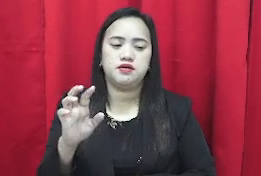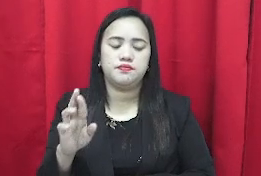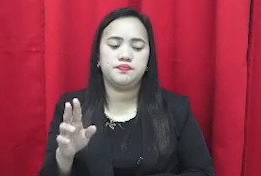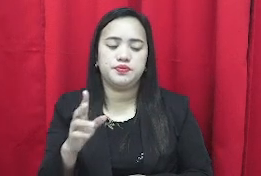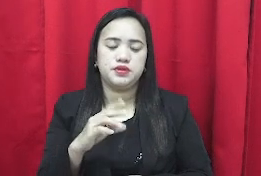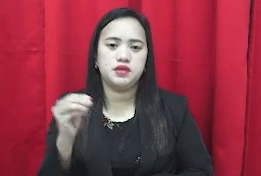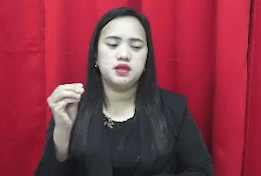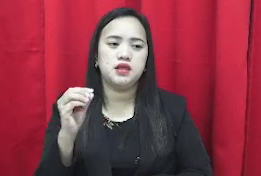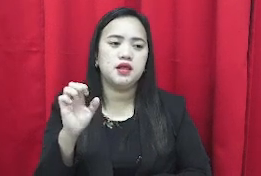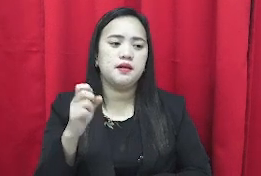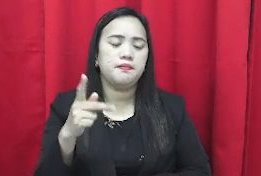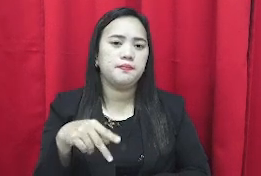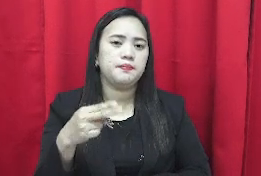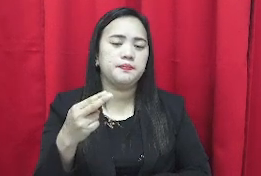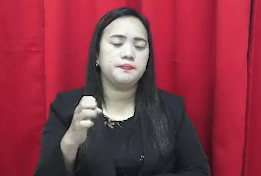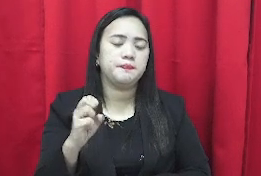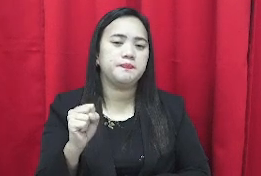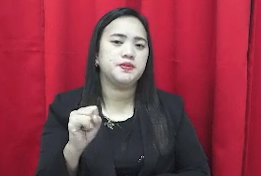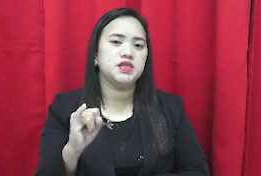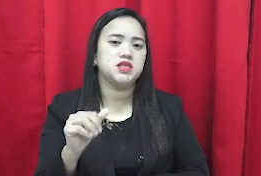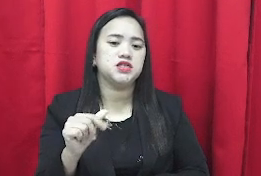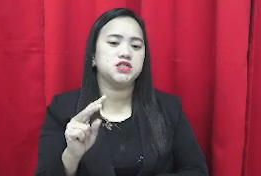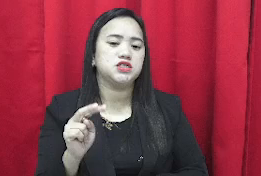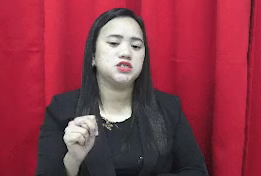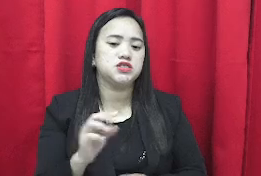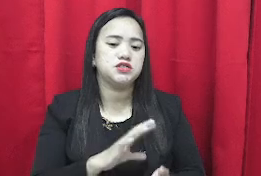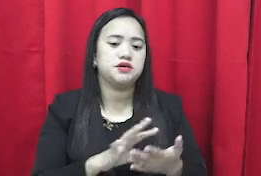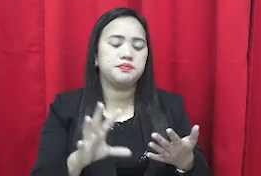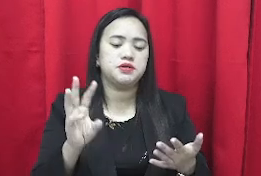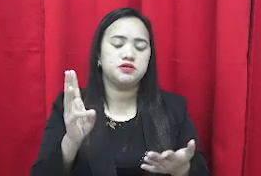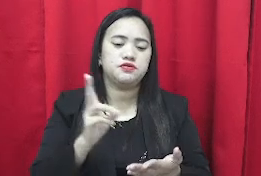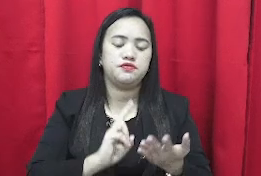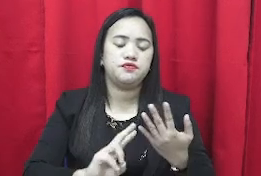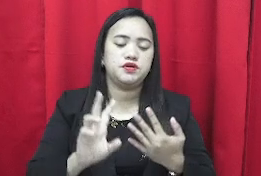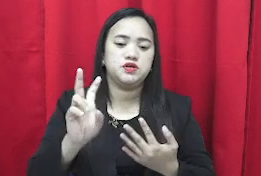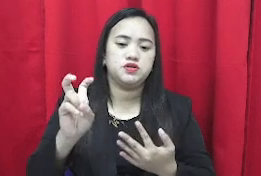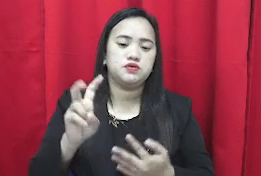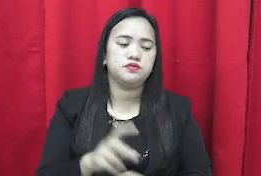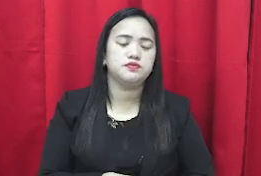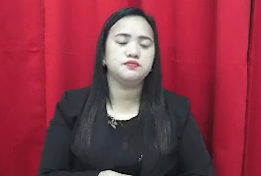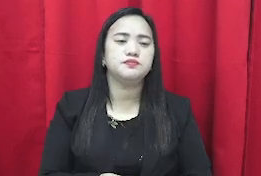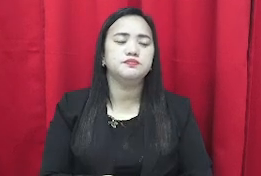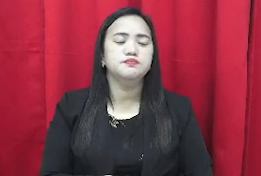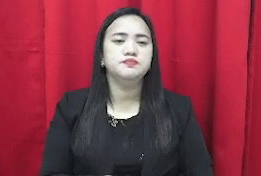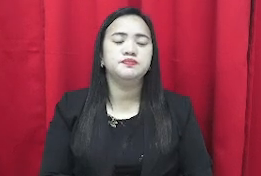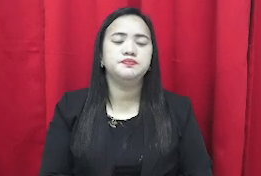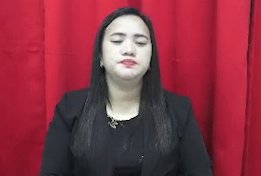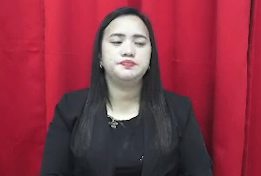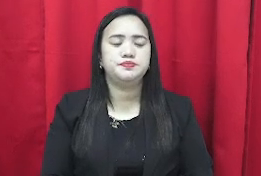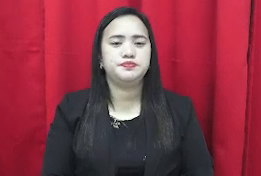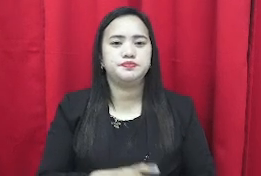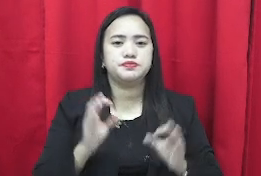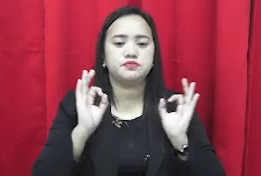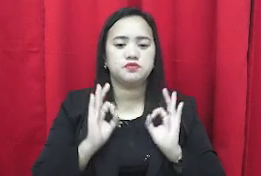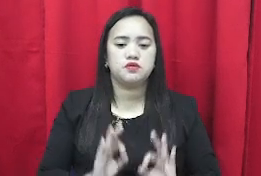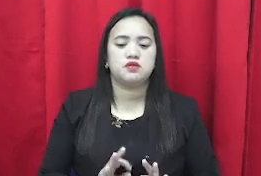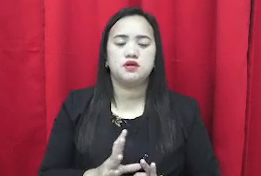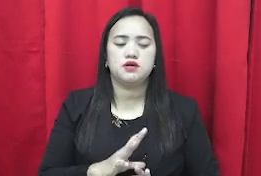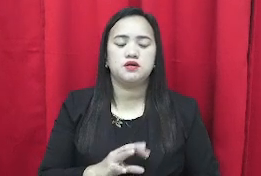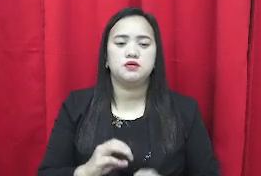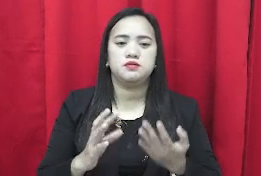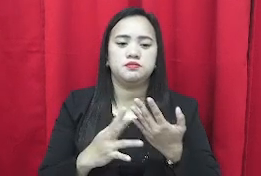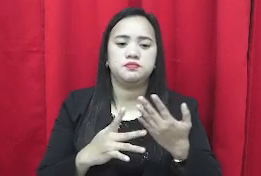6:12 sabi ngao for we Wrestle not against fles and blood but against